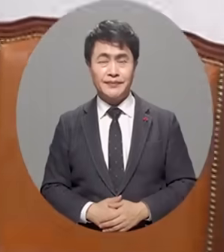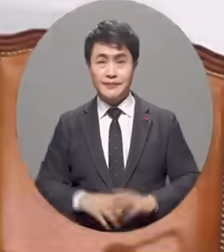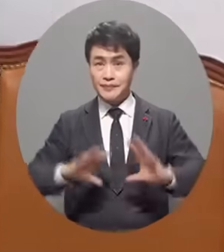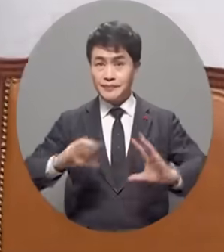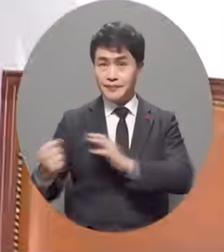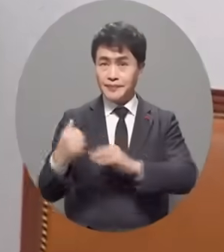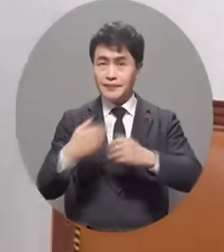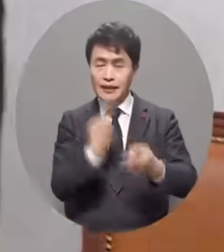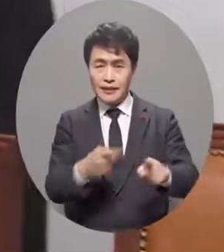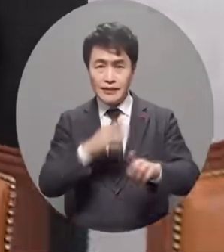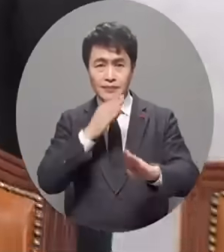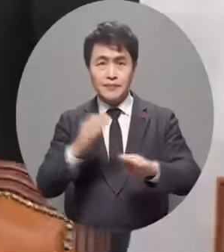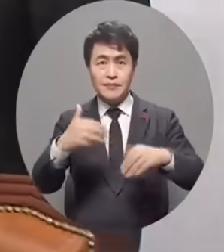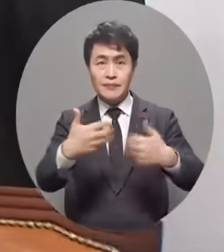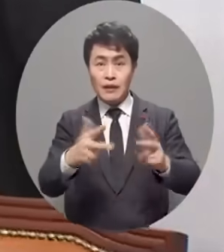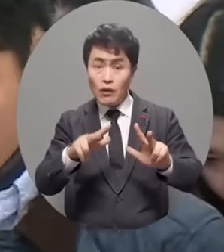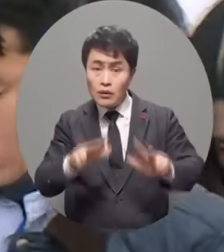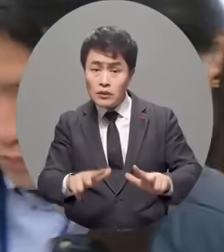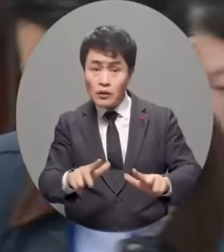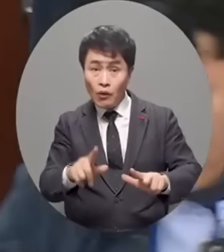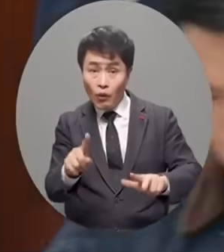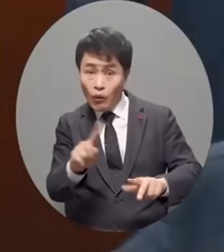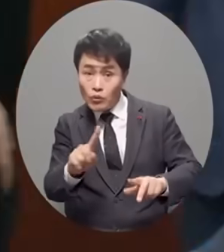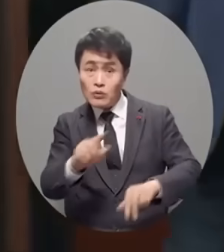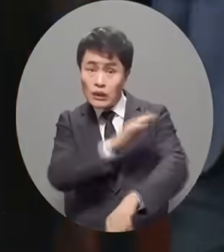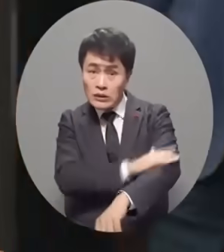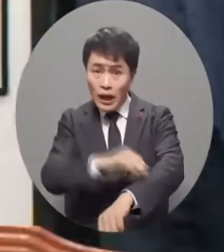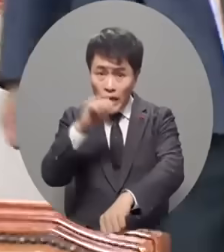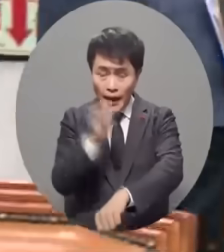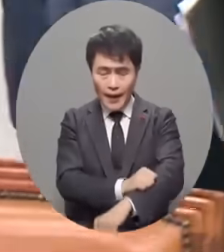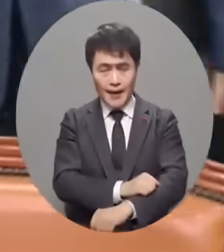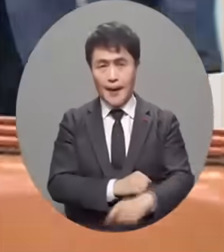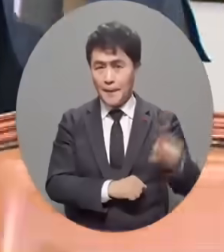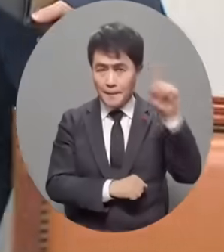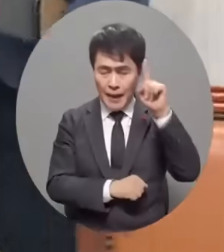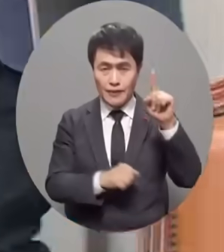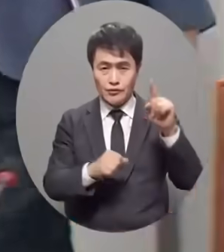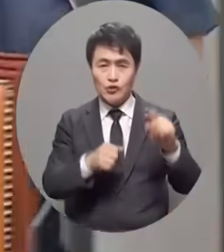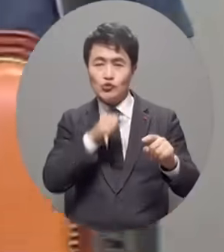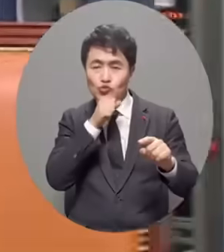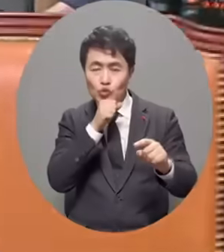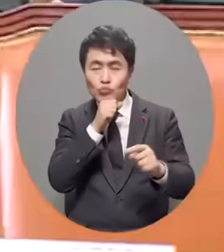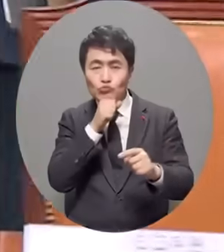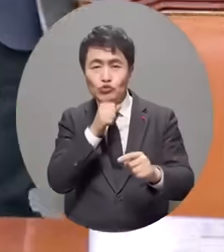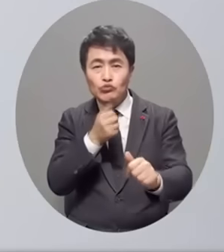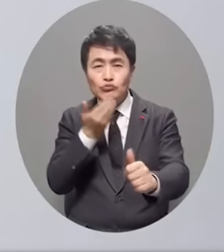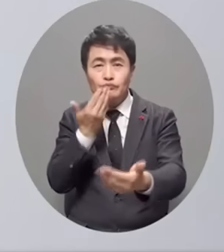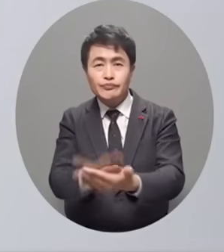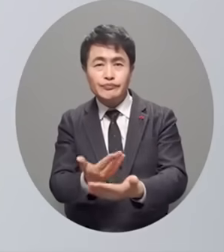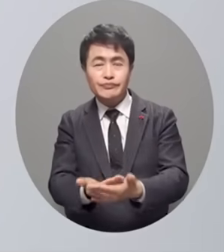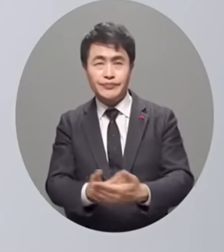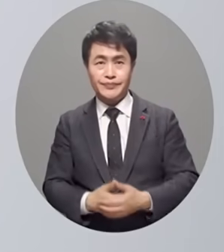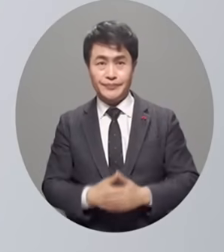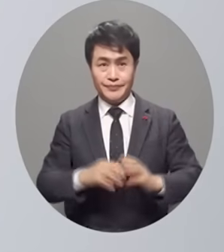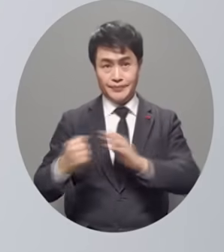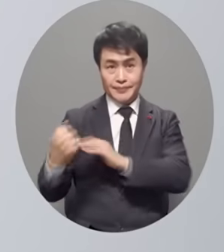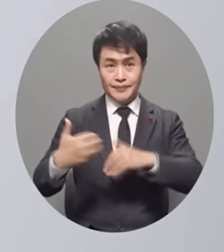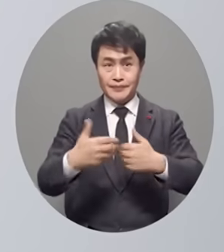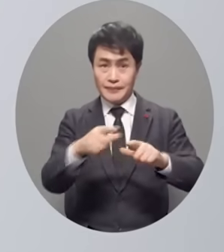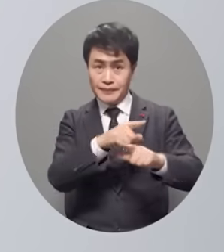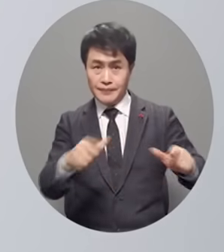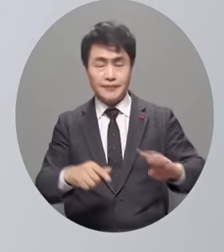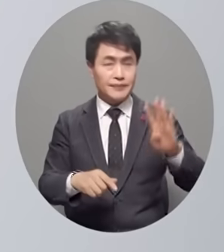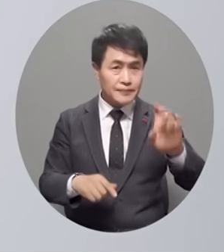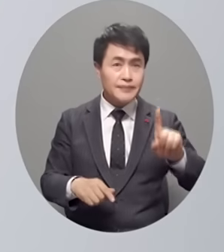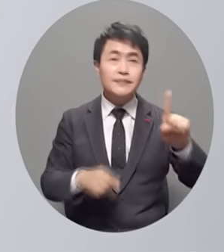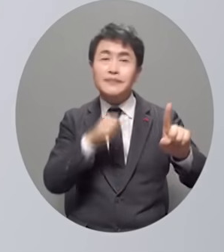국민의힘과 더불어민주당이 지금 얼마나 잘하고 있는지 100점 만점으로 점수를 매겨달라고 했습니다. 국민의힘 평균